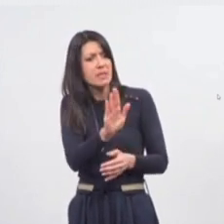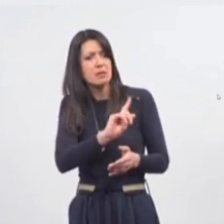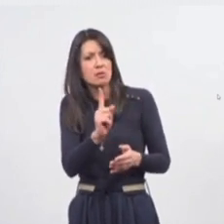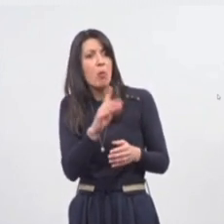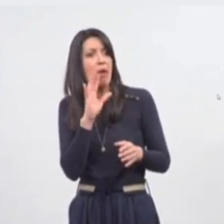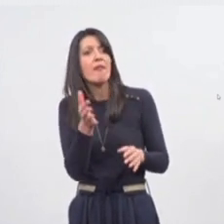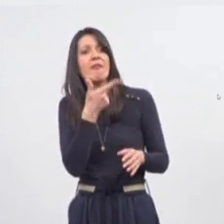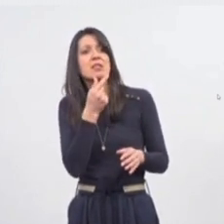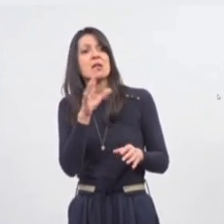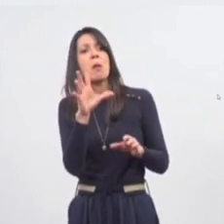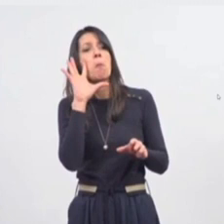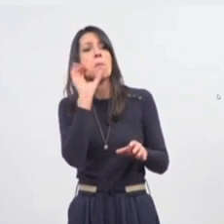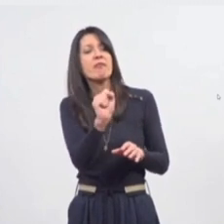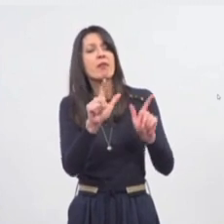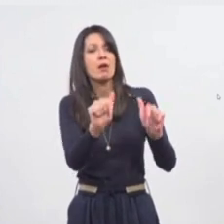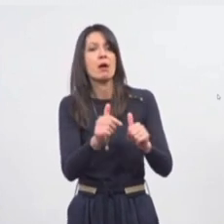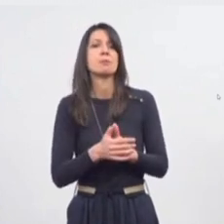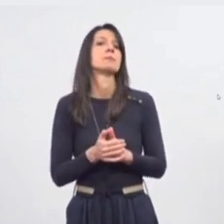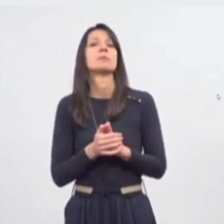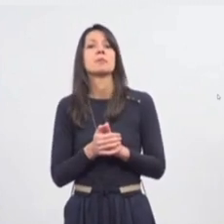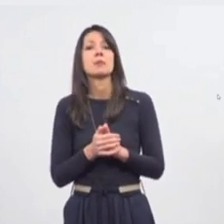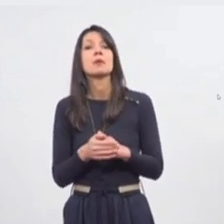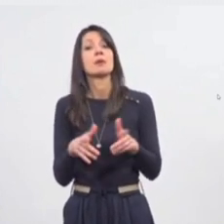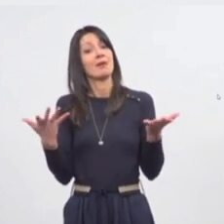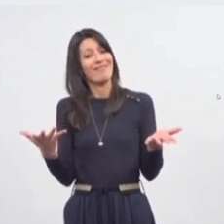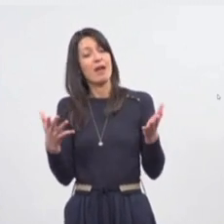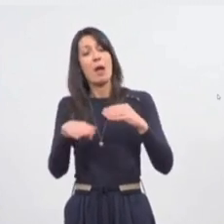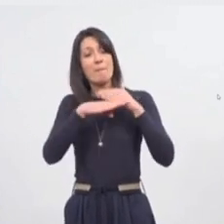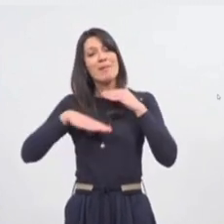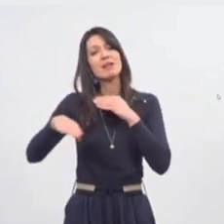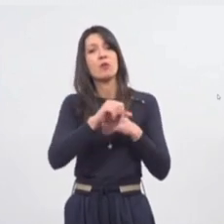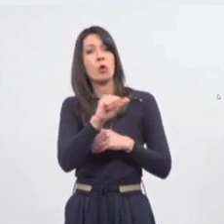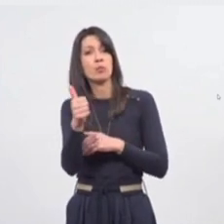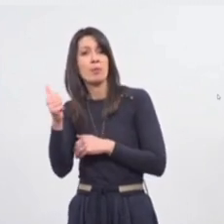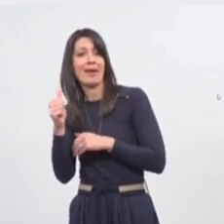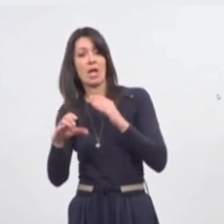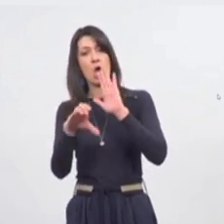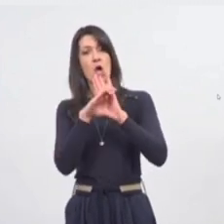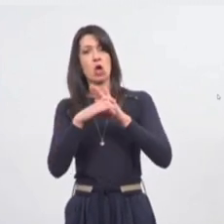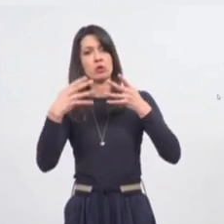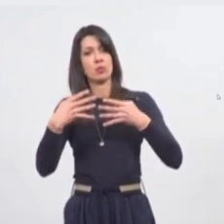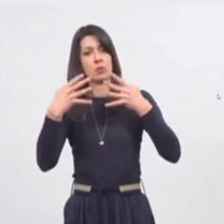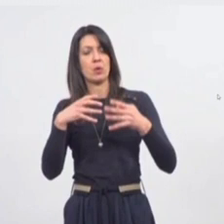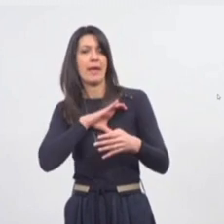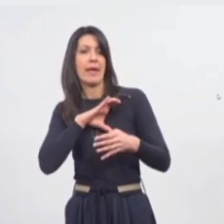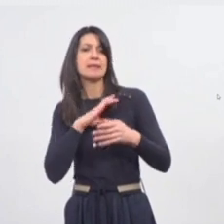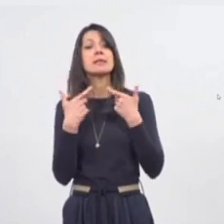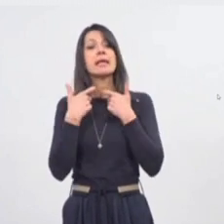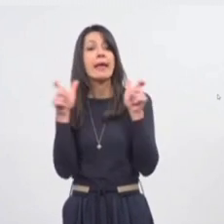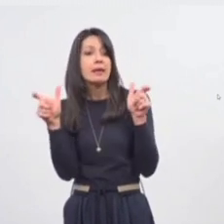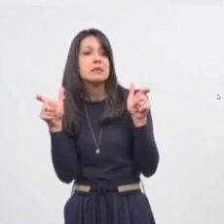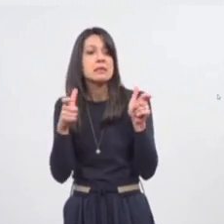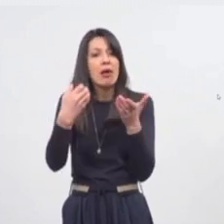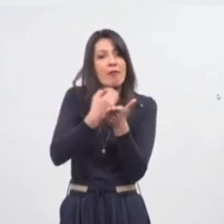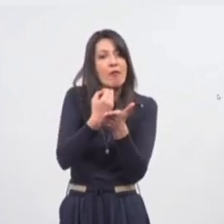le même constat, les algorithmes des plateformes numériques tendent à uniformiser l'accès aux œuvres sur la base